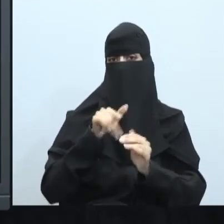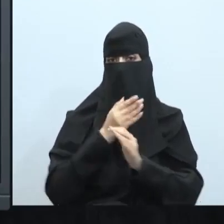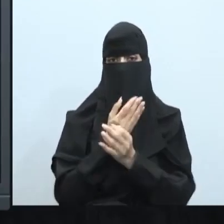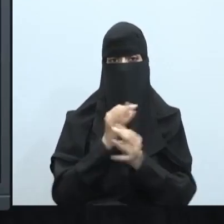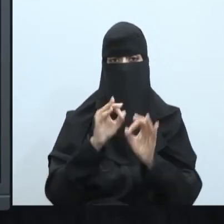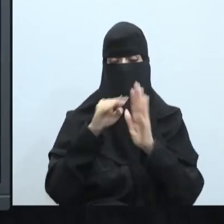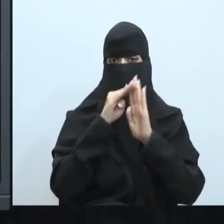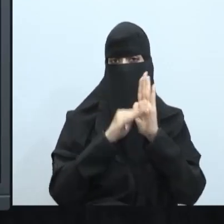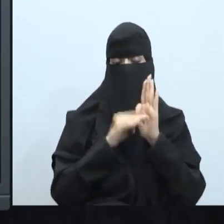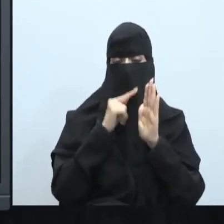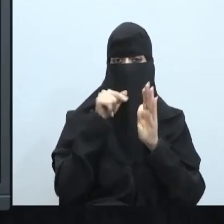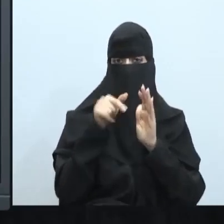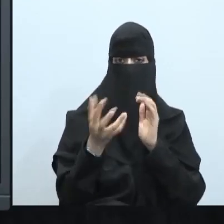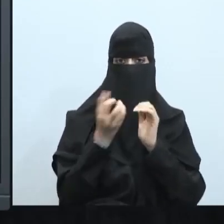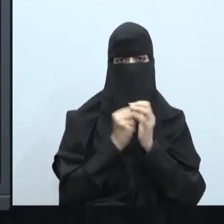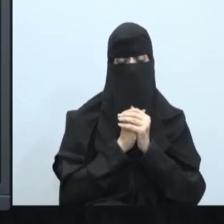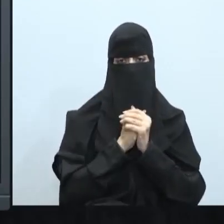من البرنامج المصدري